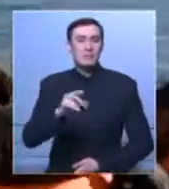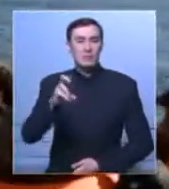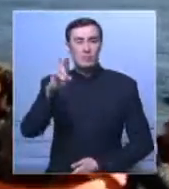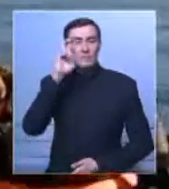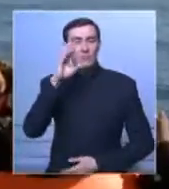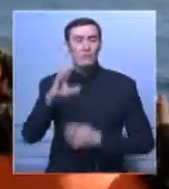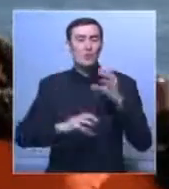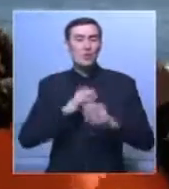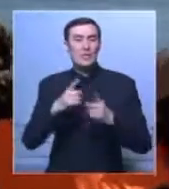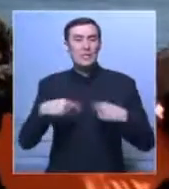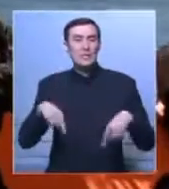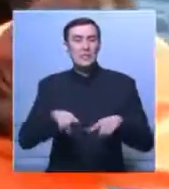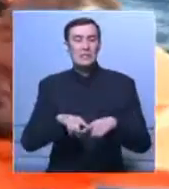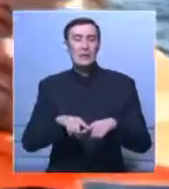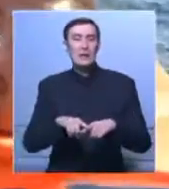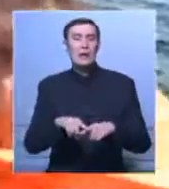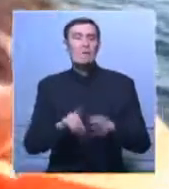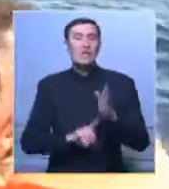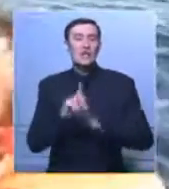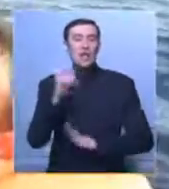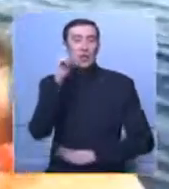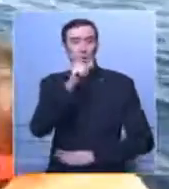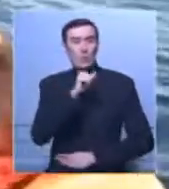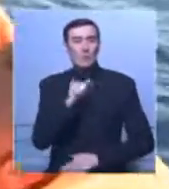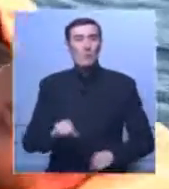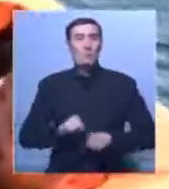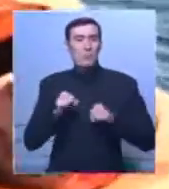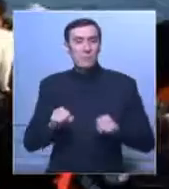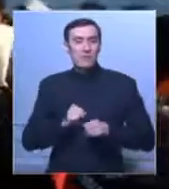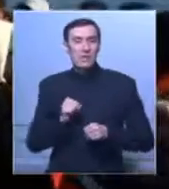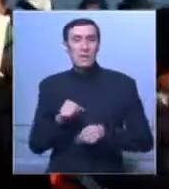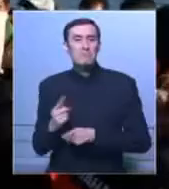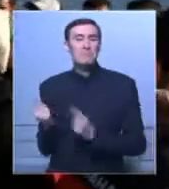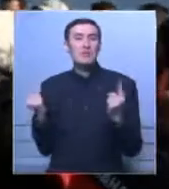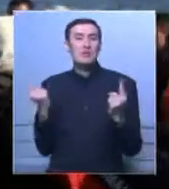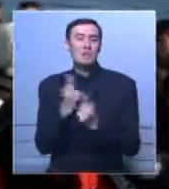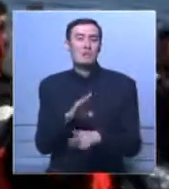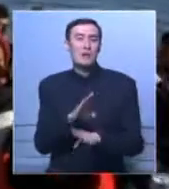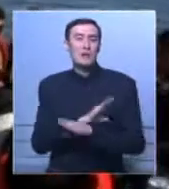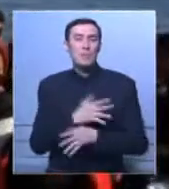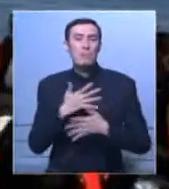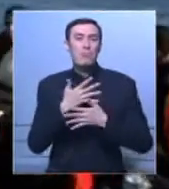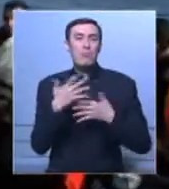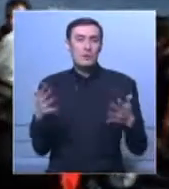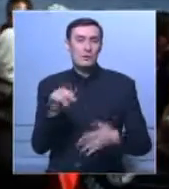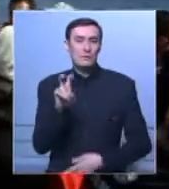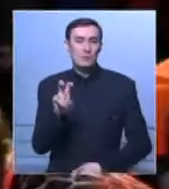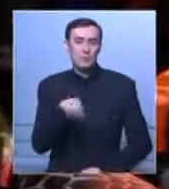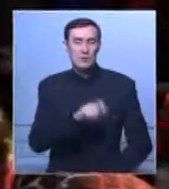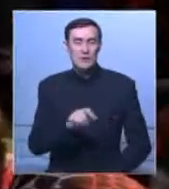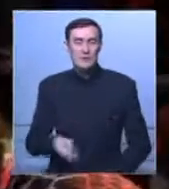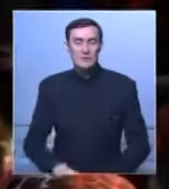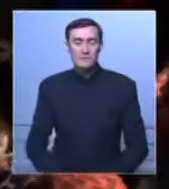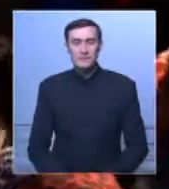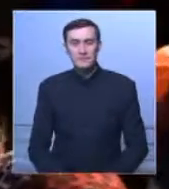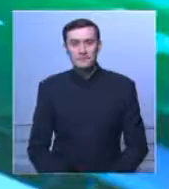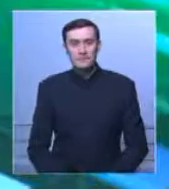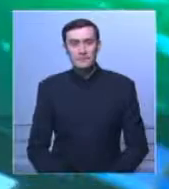данным Международной организации по миграции, с начала года при попытке пересечь его погибли более 200 человек.